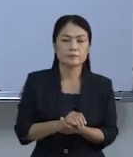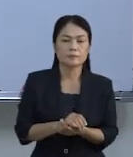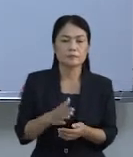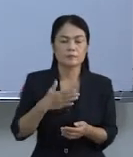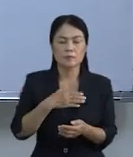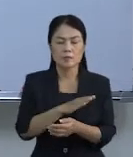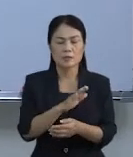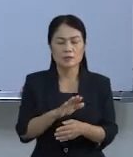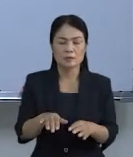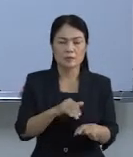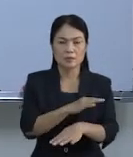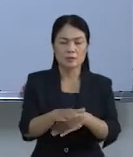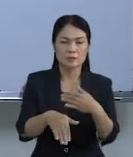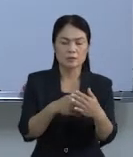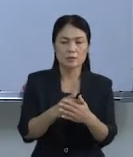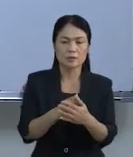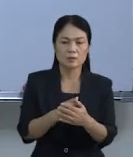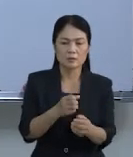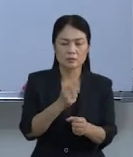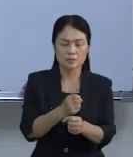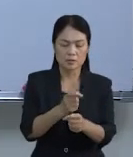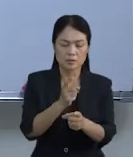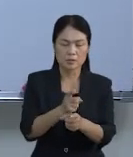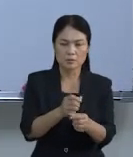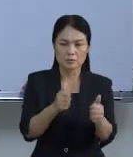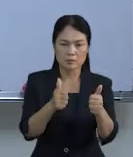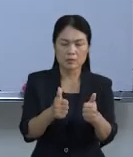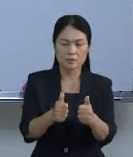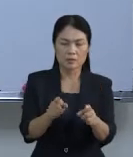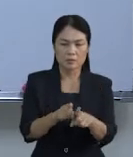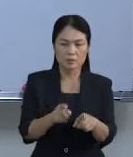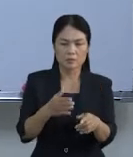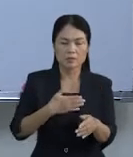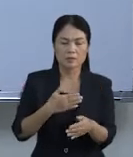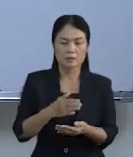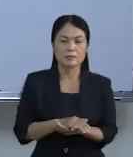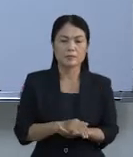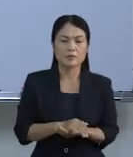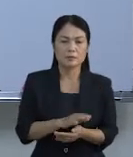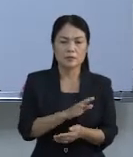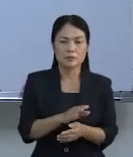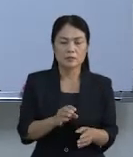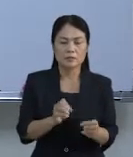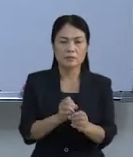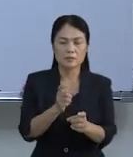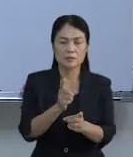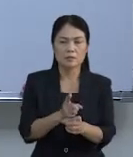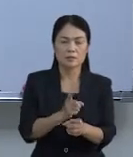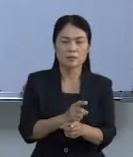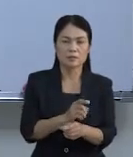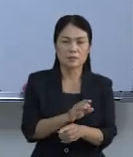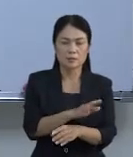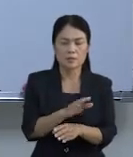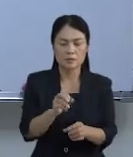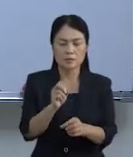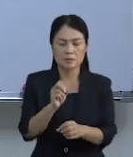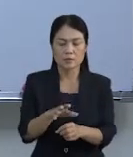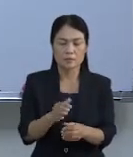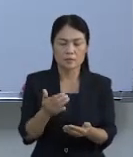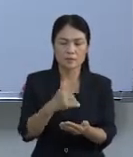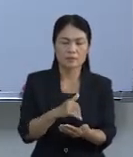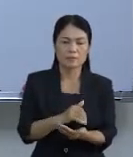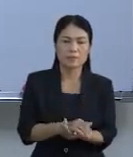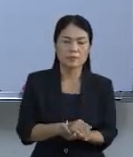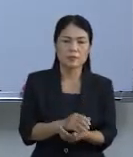tha côn còn ở nia và thứ bàn tư ở đối lực hùn chân và hai câu mình toàn an tâm tới con cài đầm rơi với nhau con á